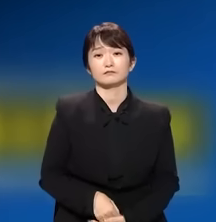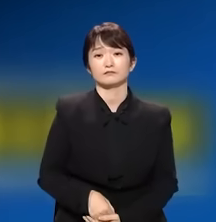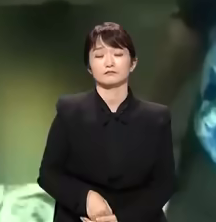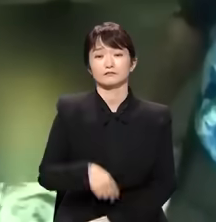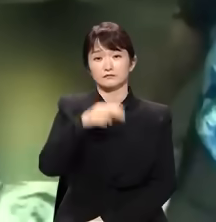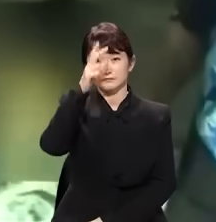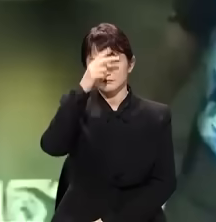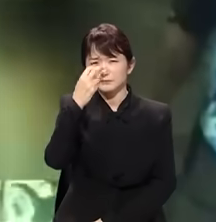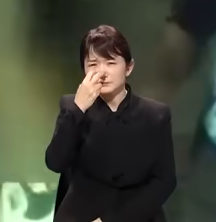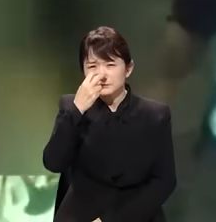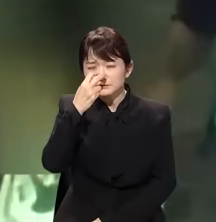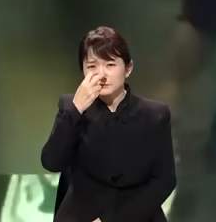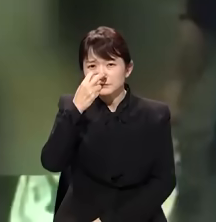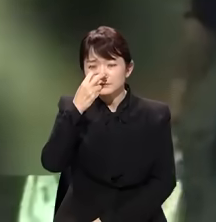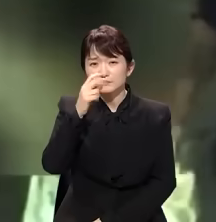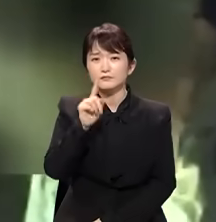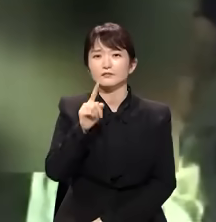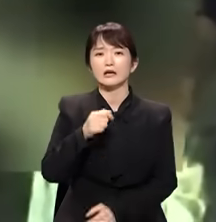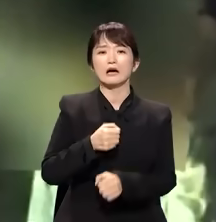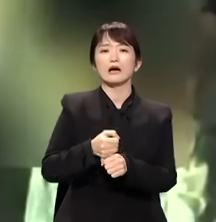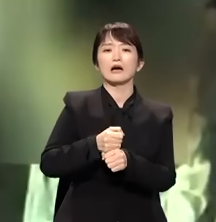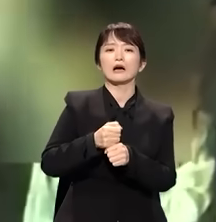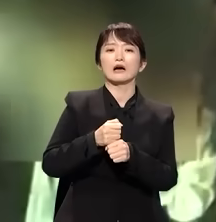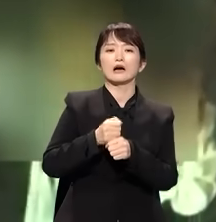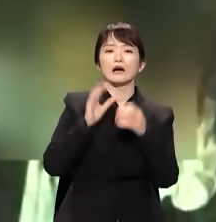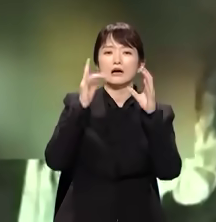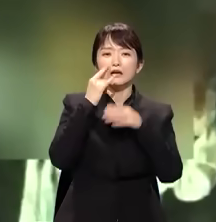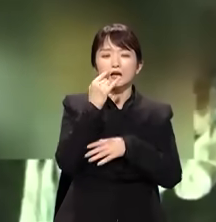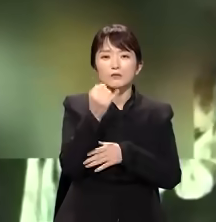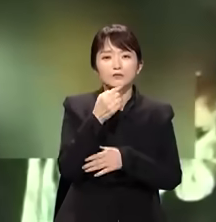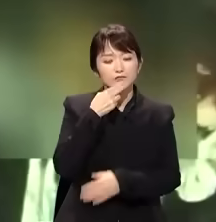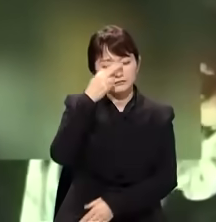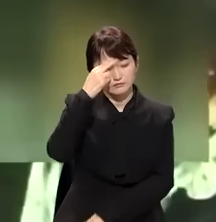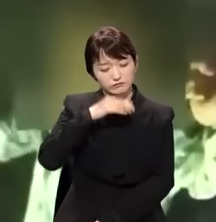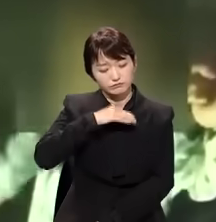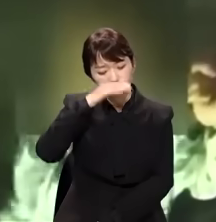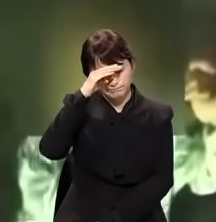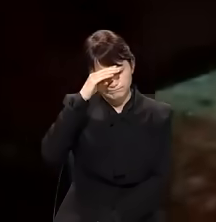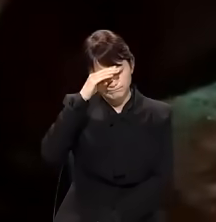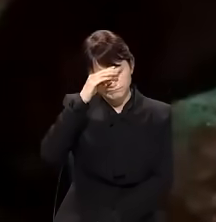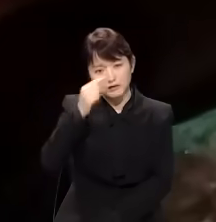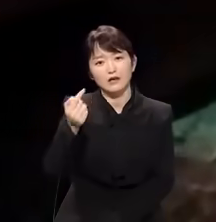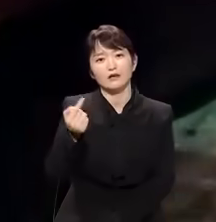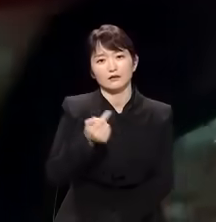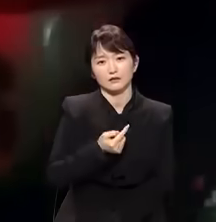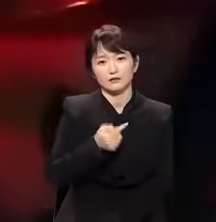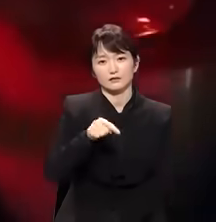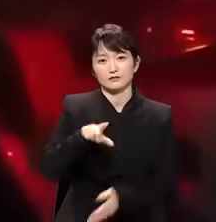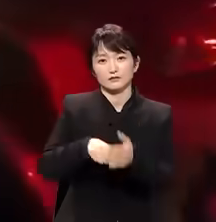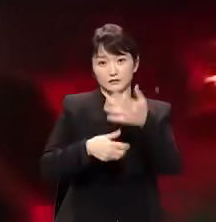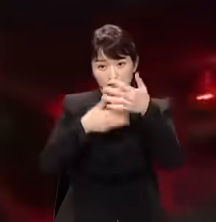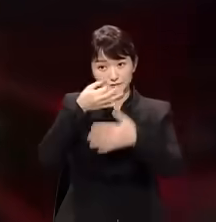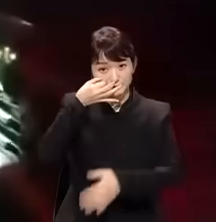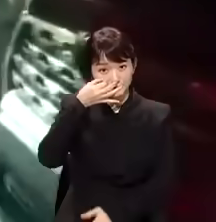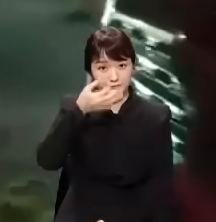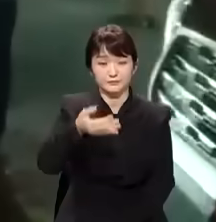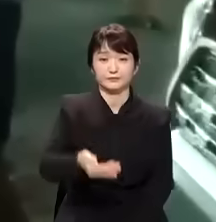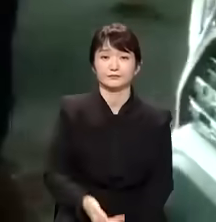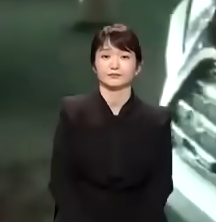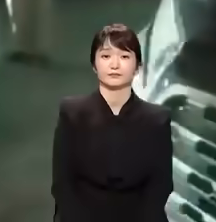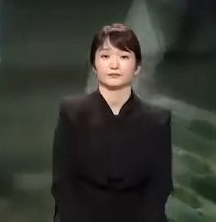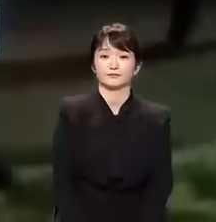결국 경찰이 수색에 나서는데요 황당하게도 아이 엄마 어 술에 취한채 나타났습니다 아 당시 영상도 한번